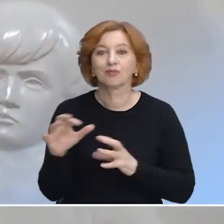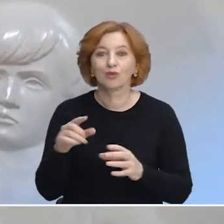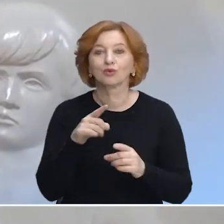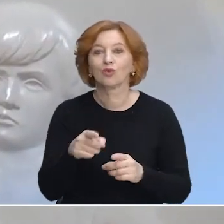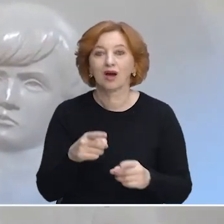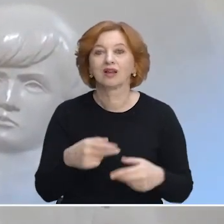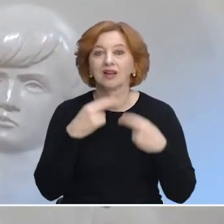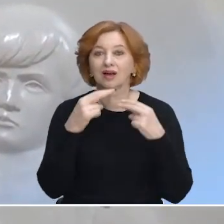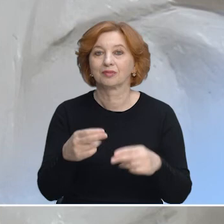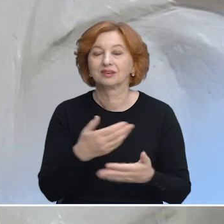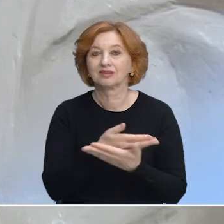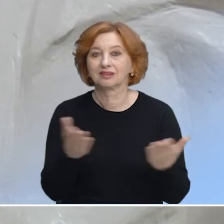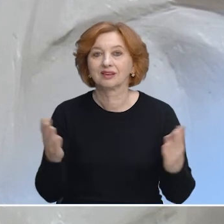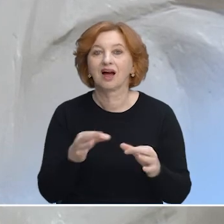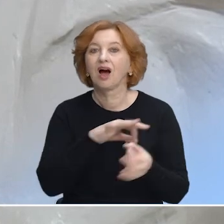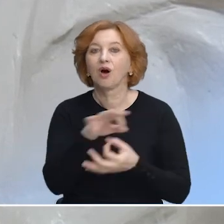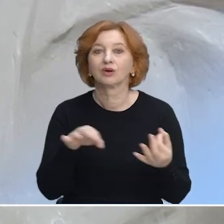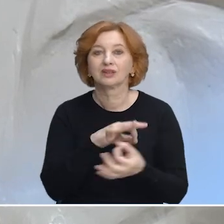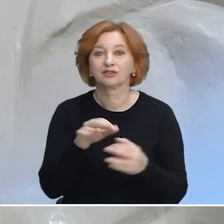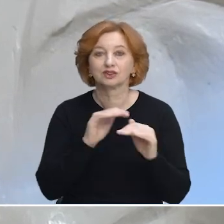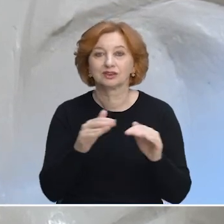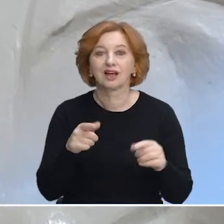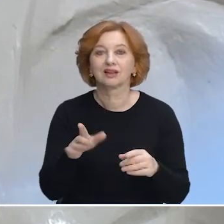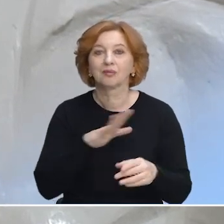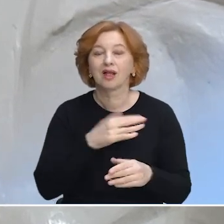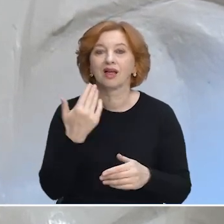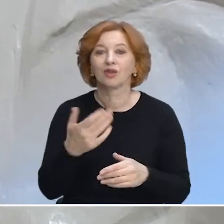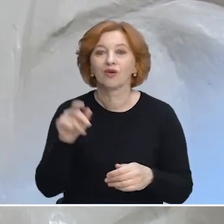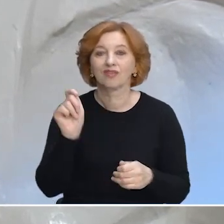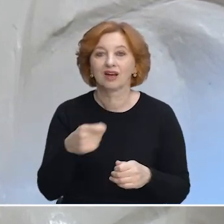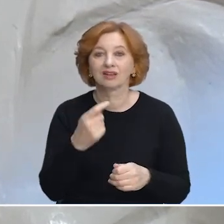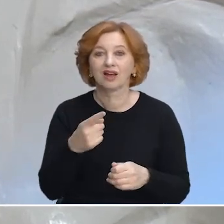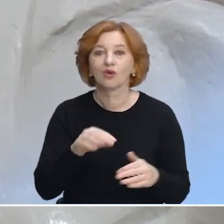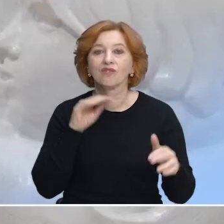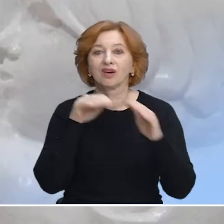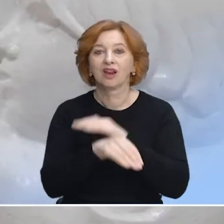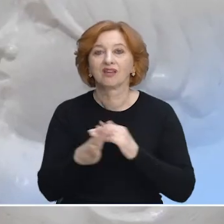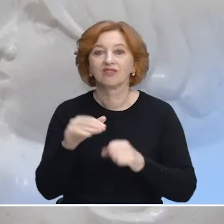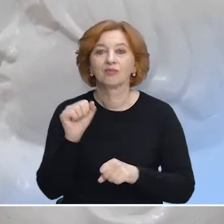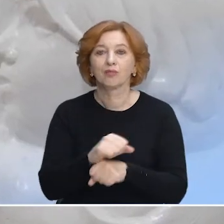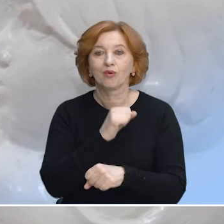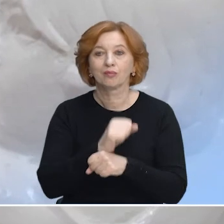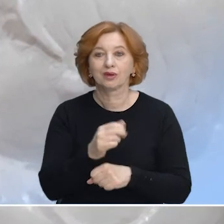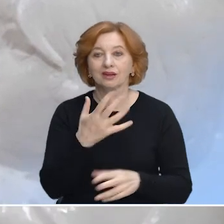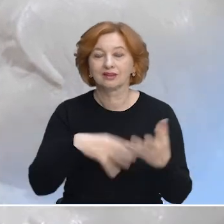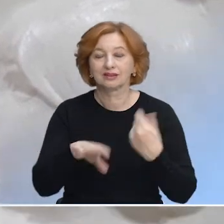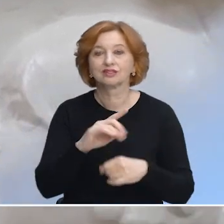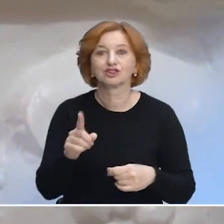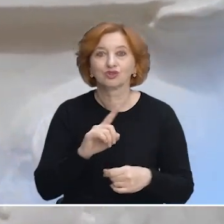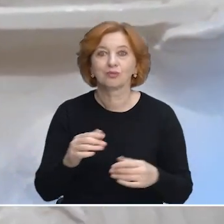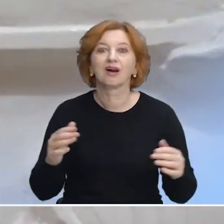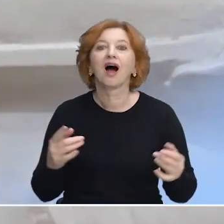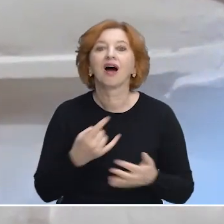на осиротевших детей. Это была ее война, ее вклад в победу – спасти и выходить